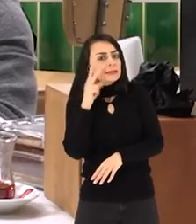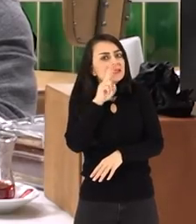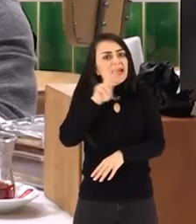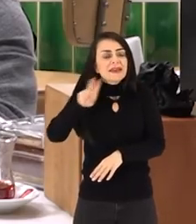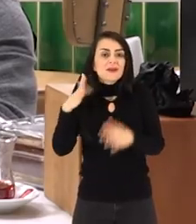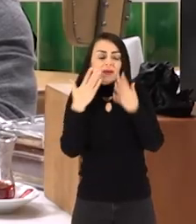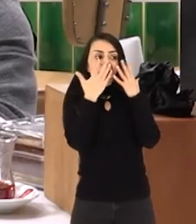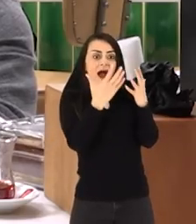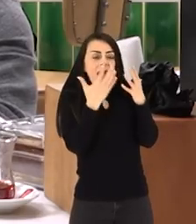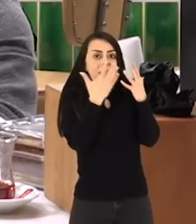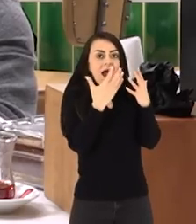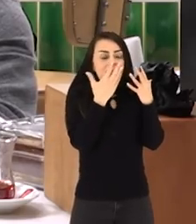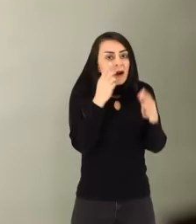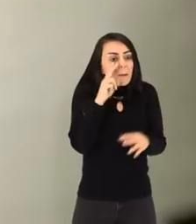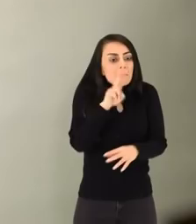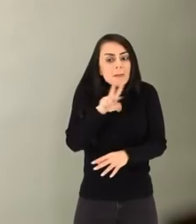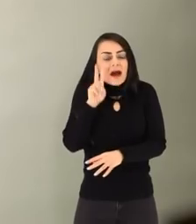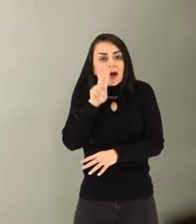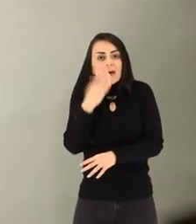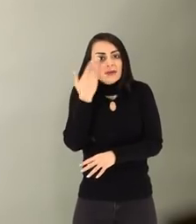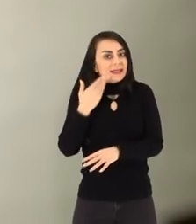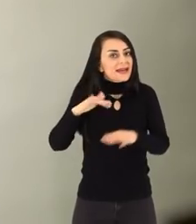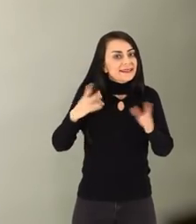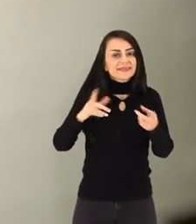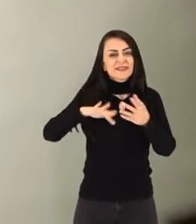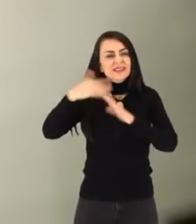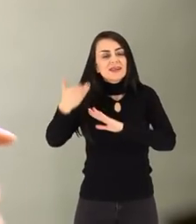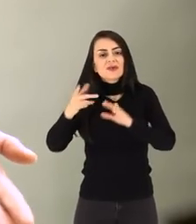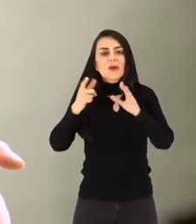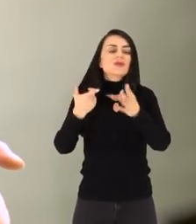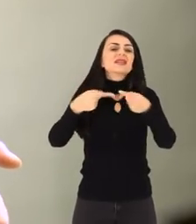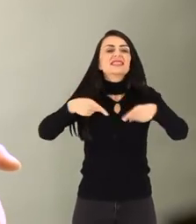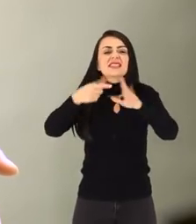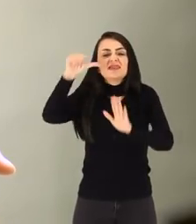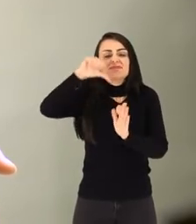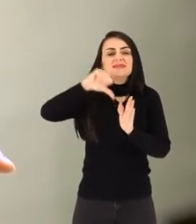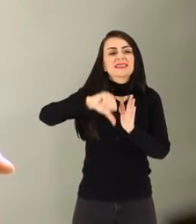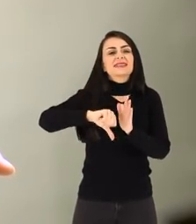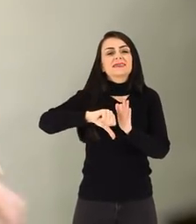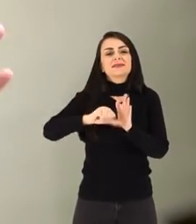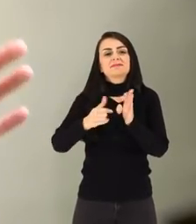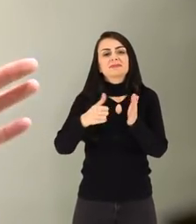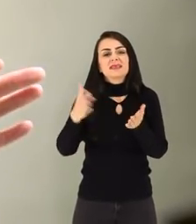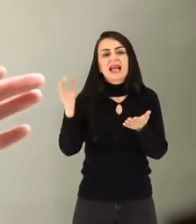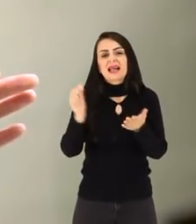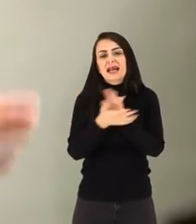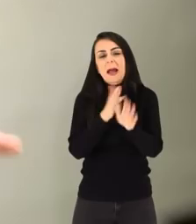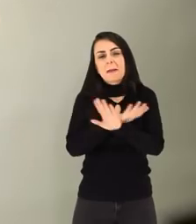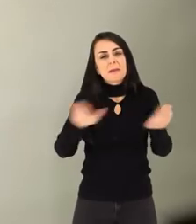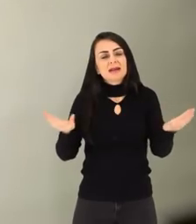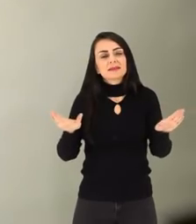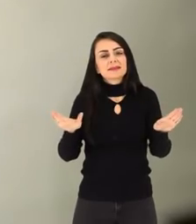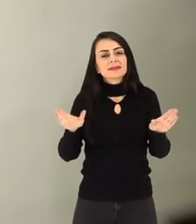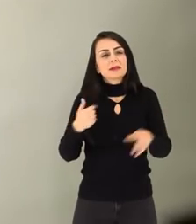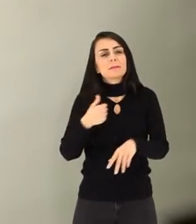yağlarımız eriyor falan, ne güzel oyunlar falan. Ondan sonra burs kesildi, sınavı geçemedim, KOP sınavını. Kaldım ben öyle. Dedim